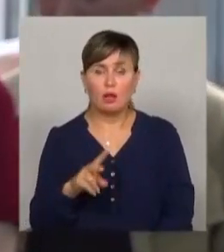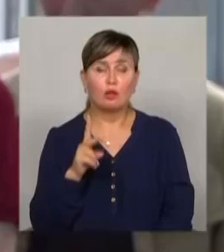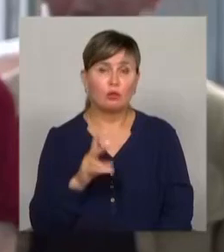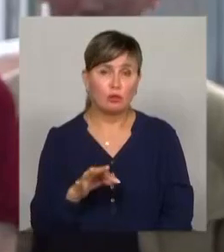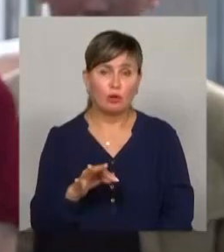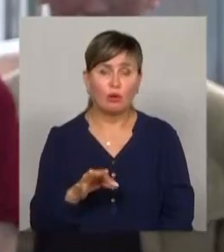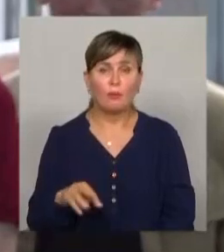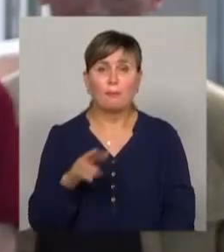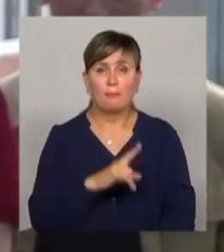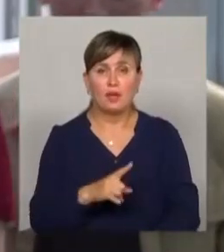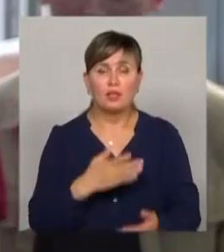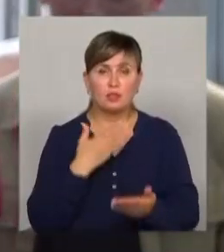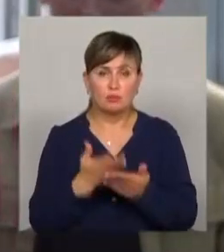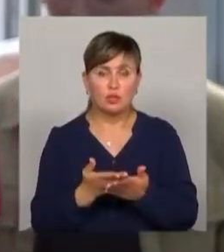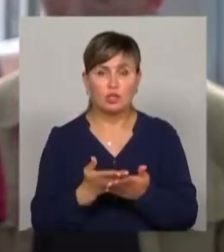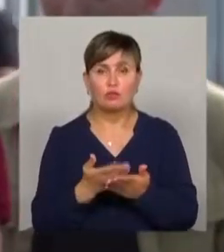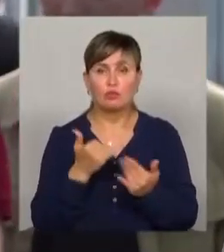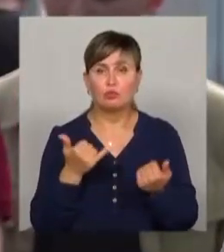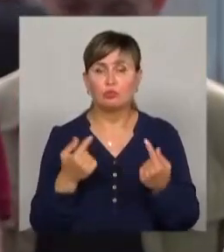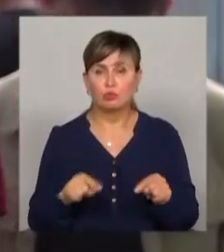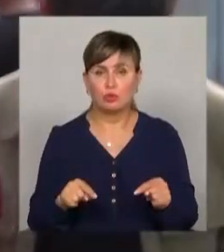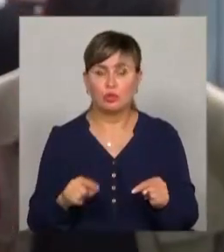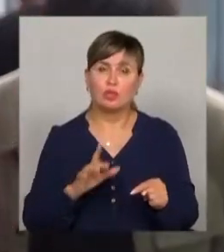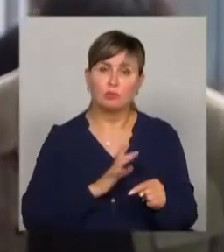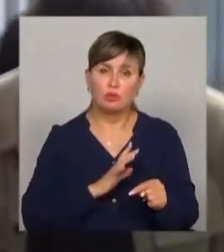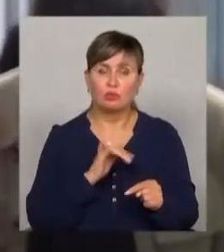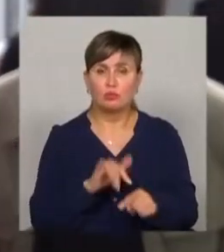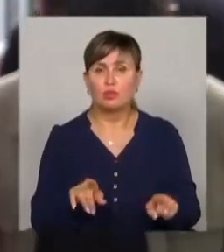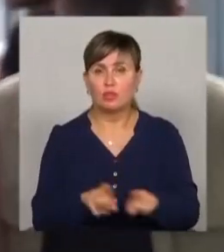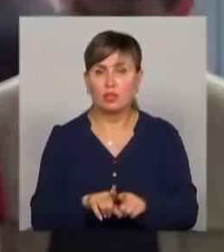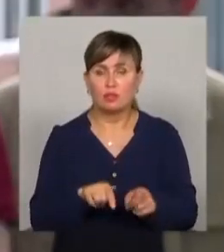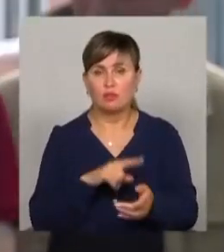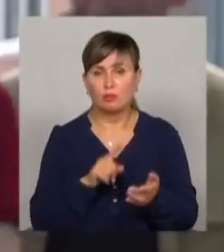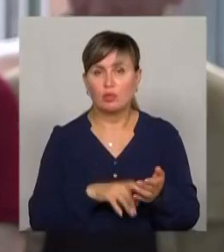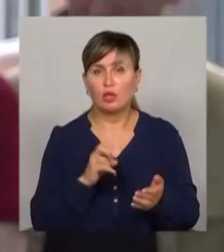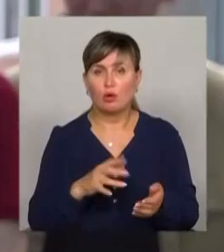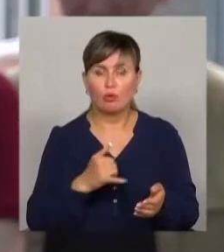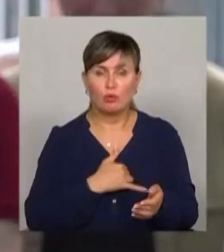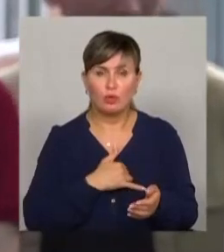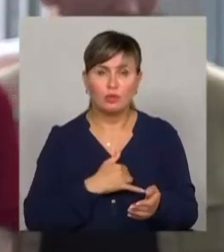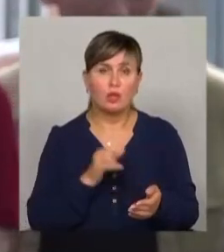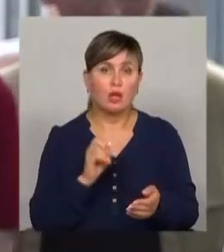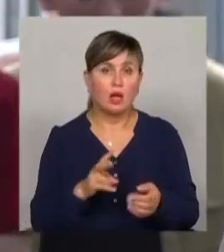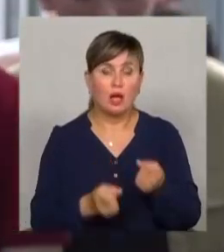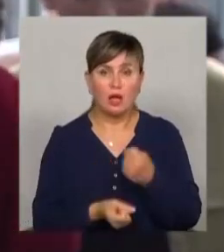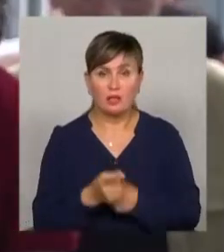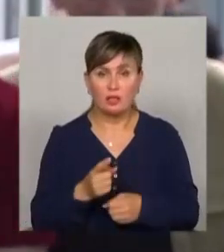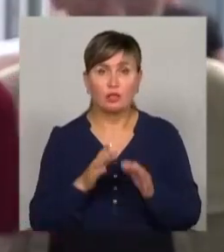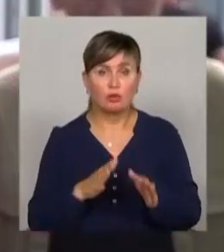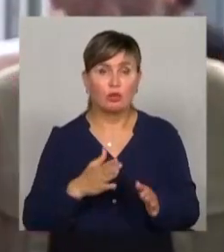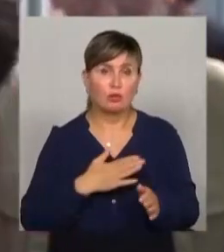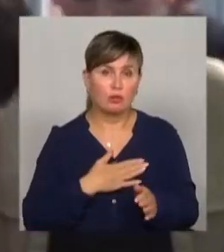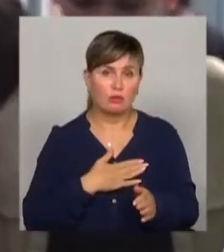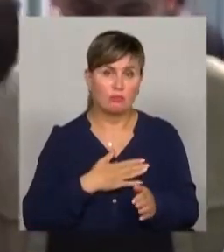в том, что мы спрашивали у других, были ли у них такие же вопросы, как и у нас. Но, как оказалось, только нам